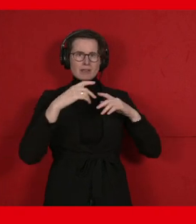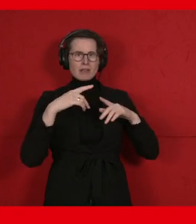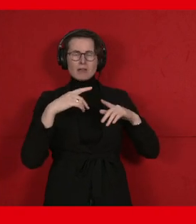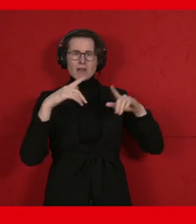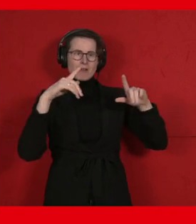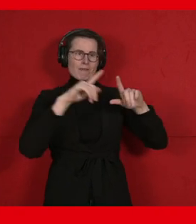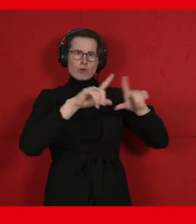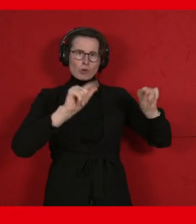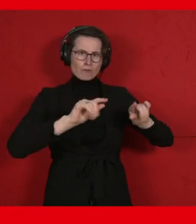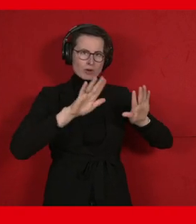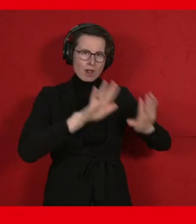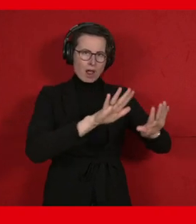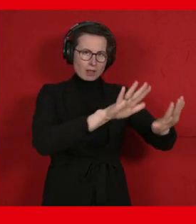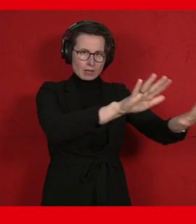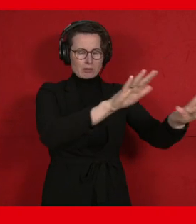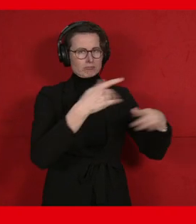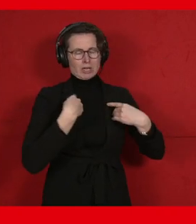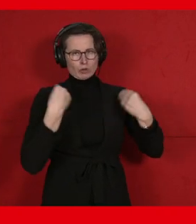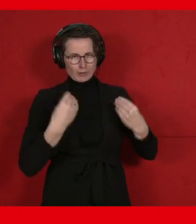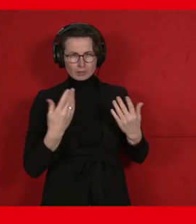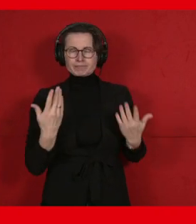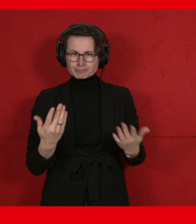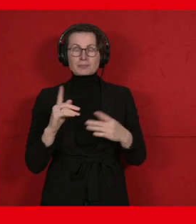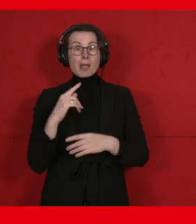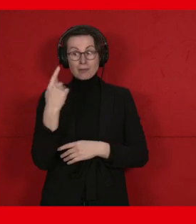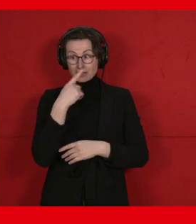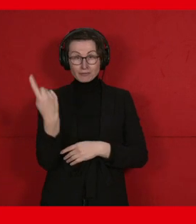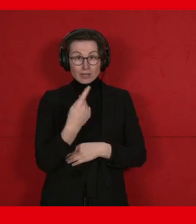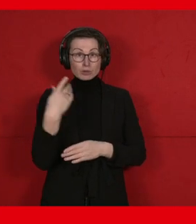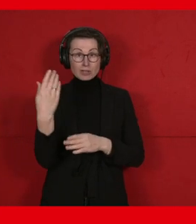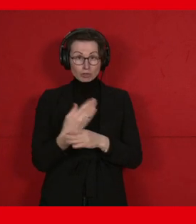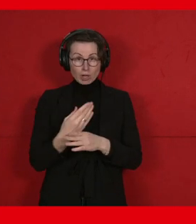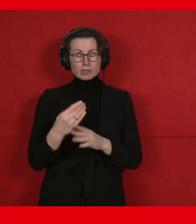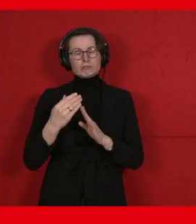sind. Aber wenn wir uns miteinander hier entscheiden, wir wollen